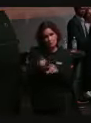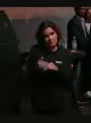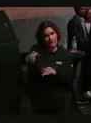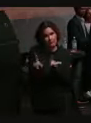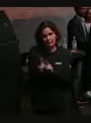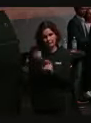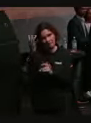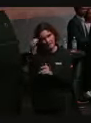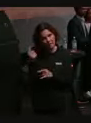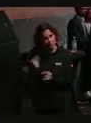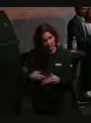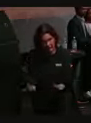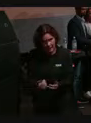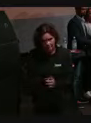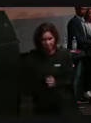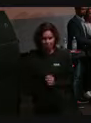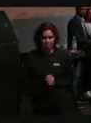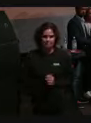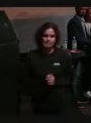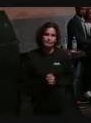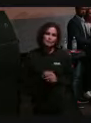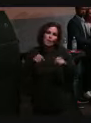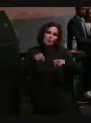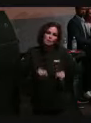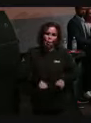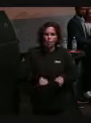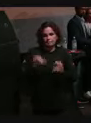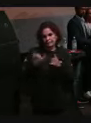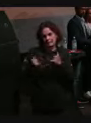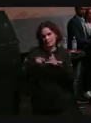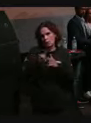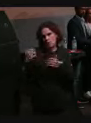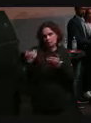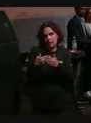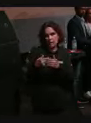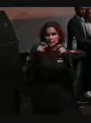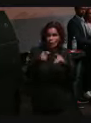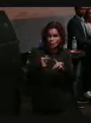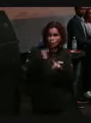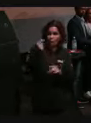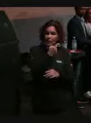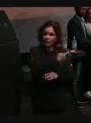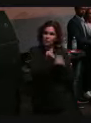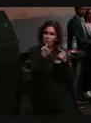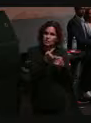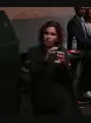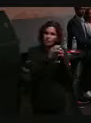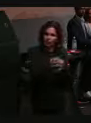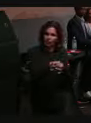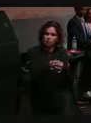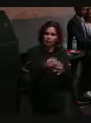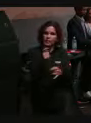Ok, litt av en uke som opptak til Arendalsuka da, skal vi begynne øverst. Og da snakket vi bare om taburetta,